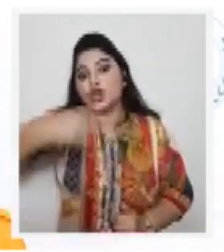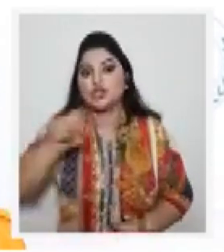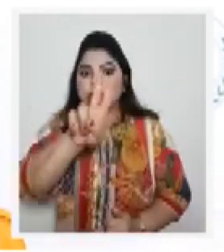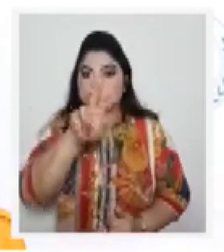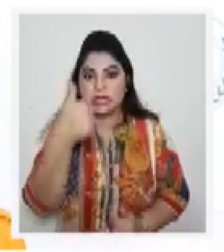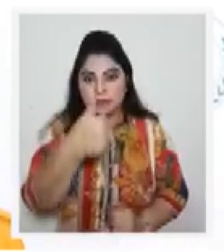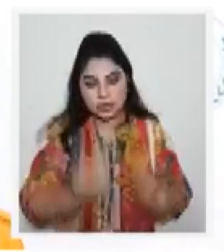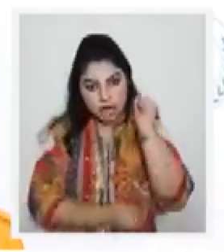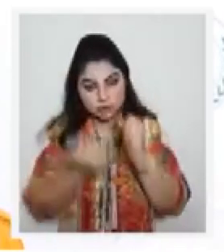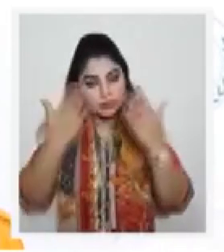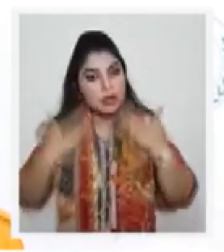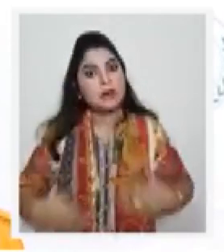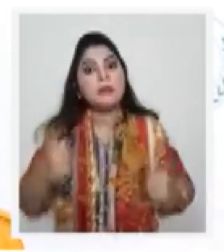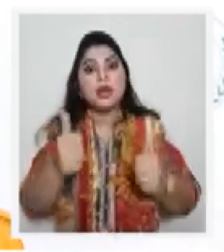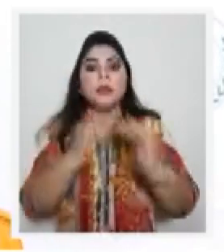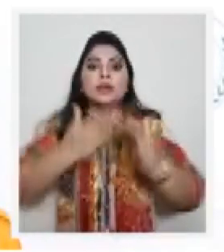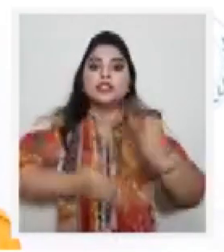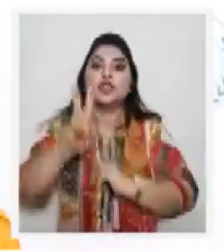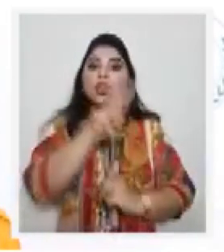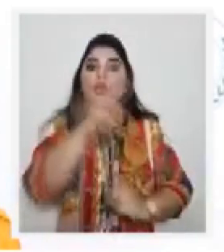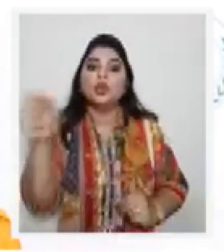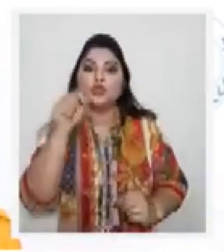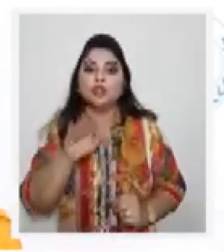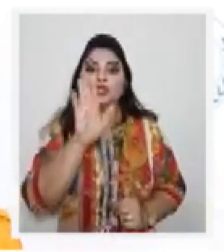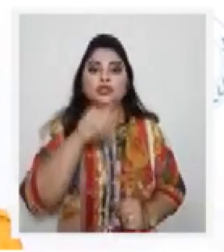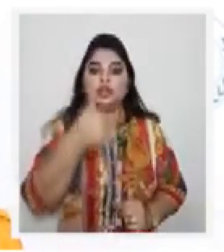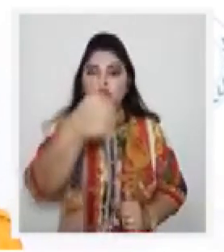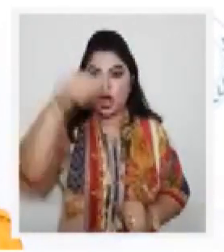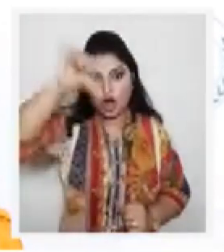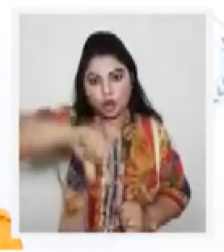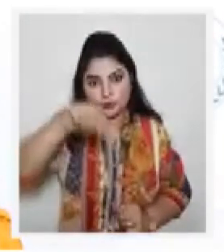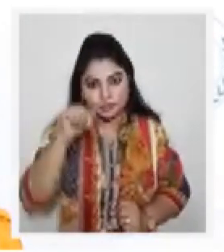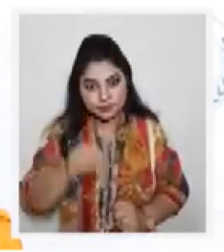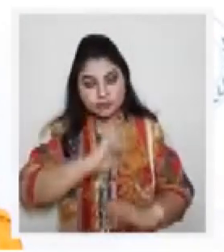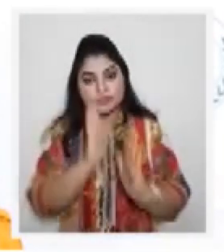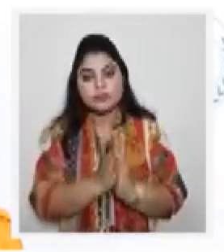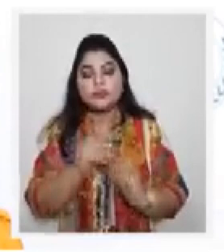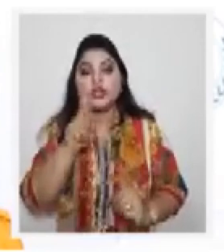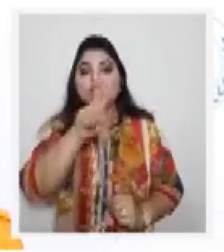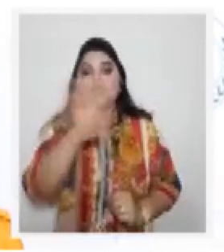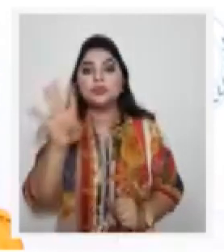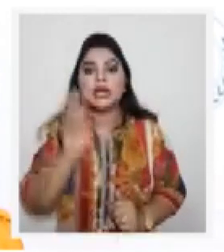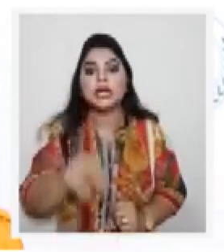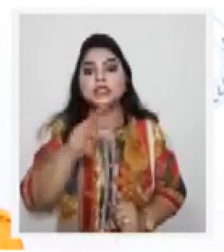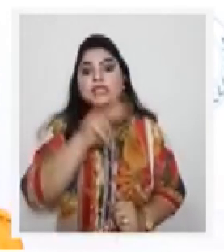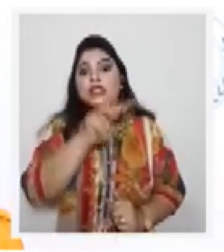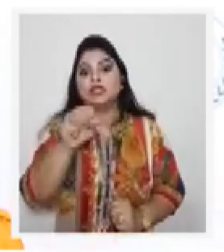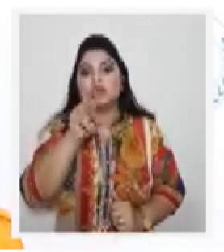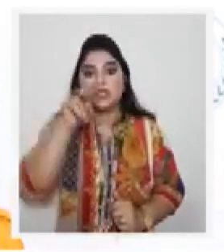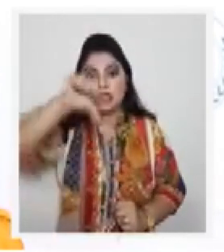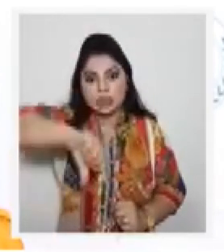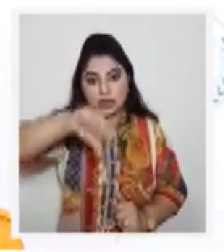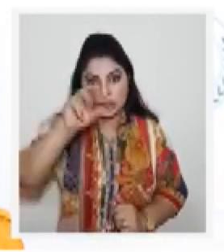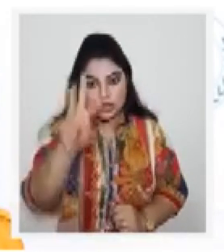আইসোলেশনে ২৪ ঘন্টায় আইসোলেশনে যুক্ত হয়েছে নতুন করে ৭২৬ জন, ২৪ ঘন্টা আইসোলেশন থেকে মুক্ত হয়েছে ২৫৯ জন।